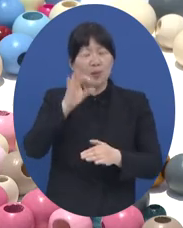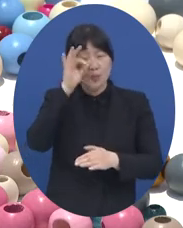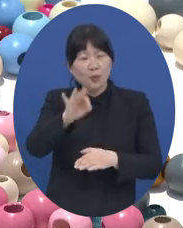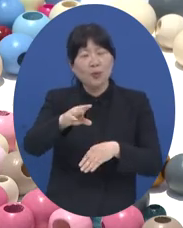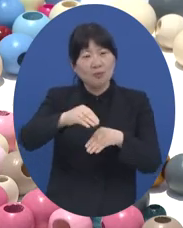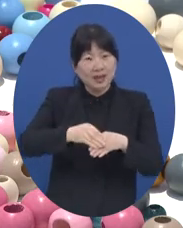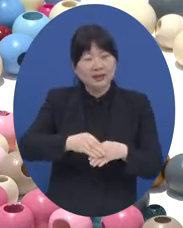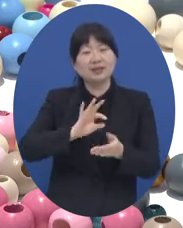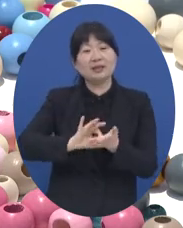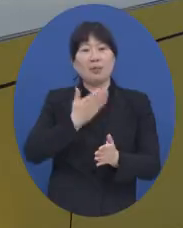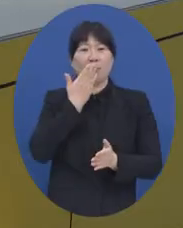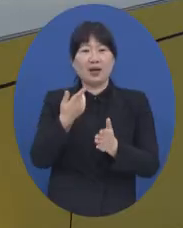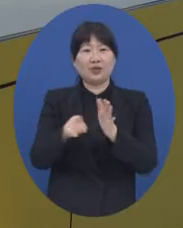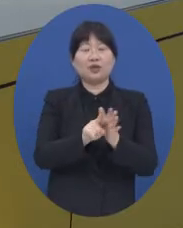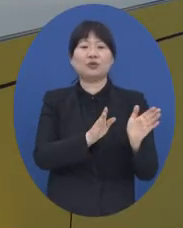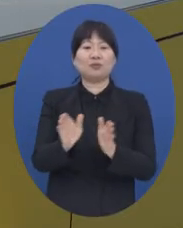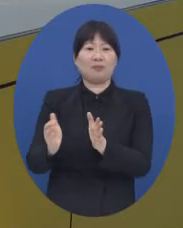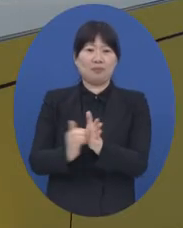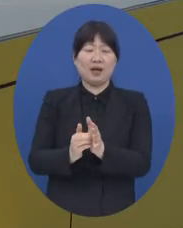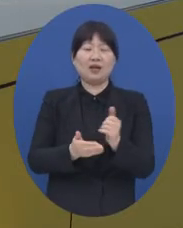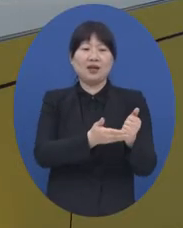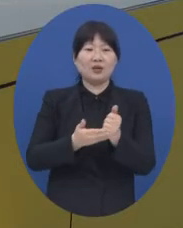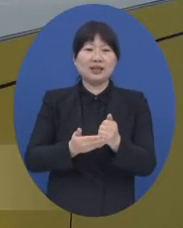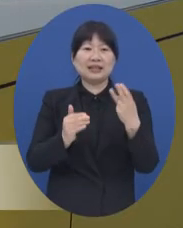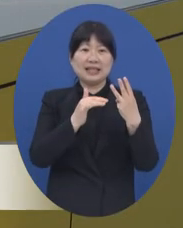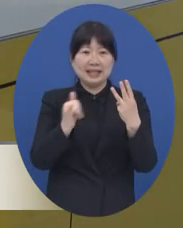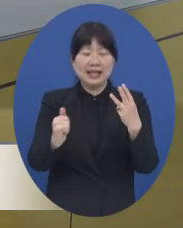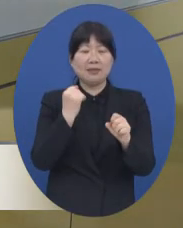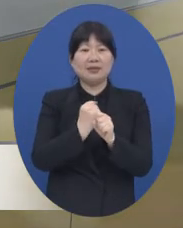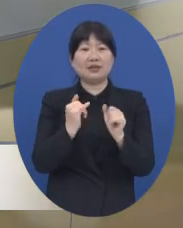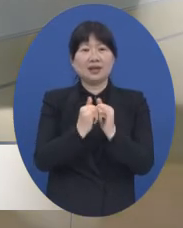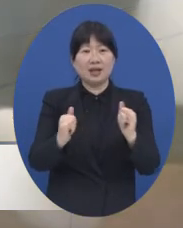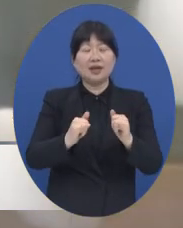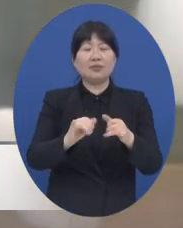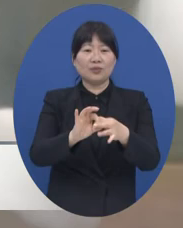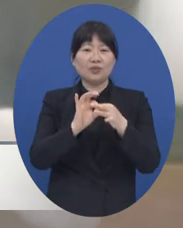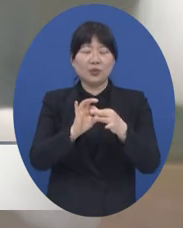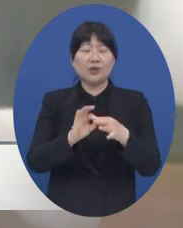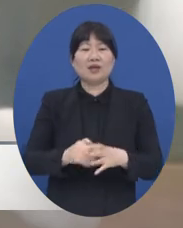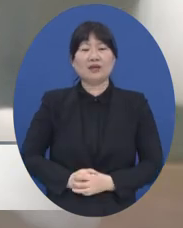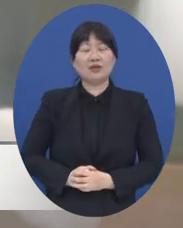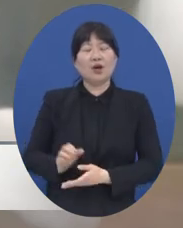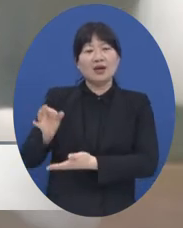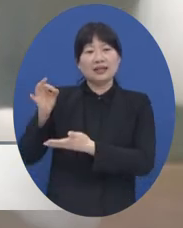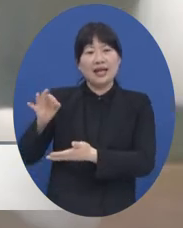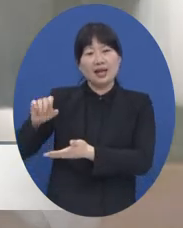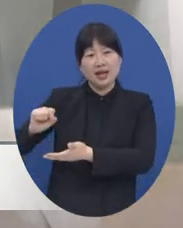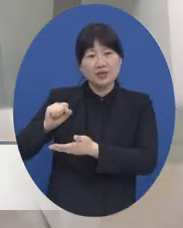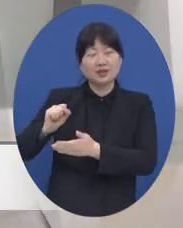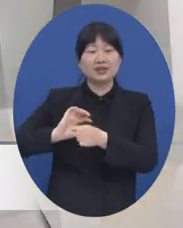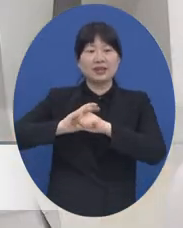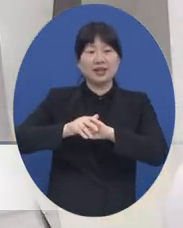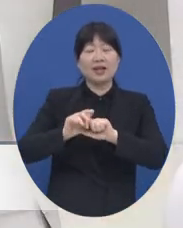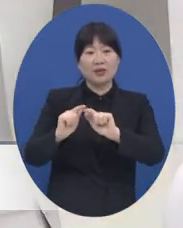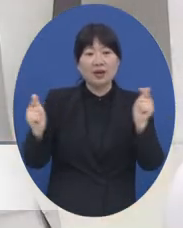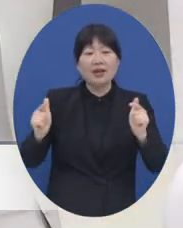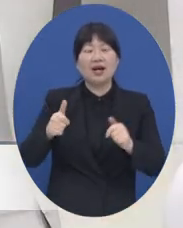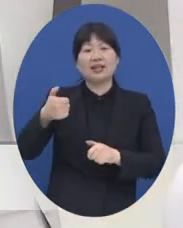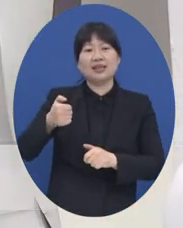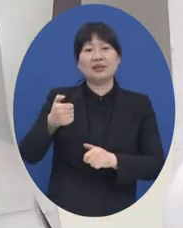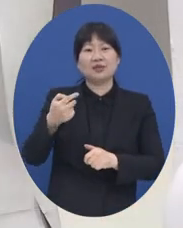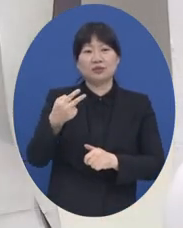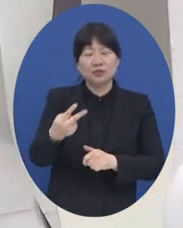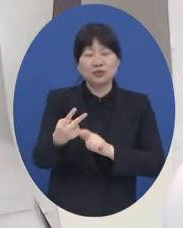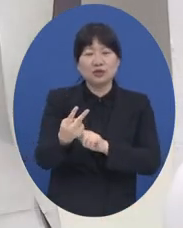있게 꾸며졌습니다. 초청 작가 3명의 작품을 비롯해 재단 소장품 등 세계 각국의 작품 52점을